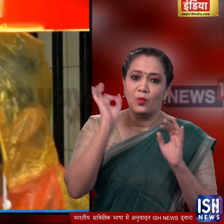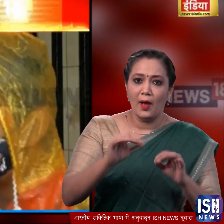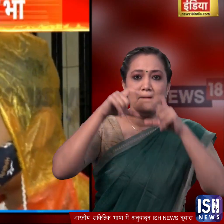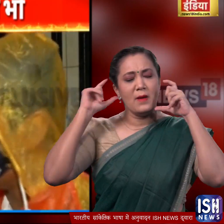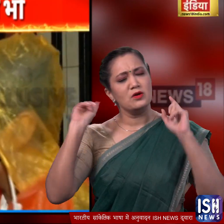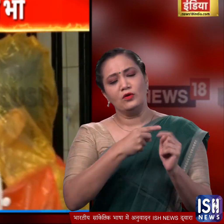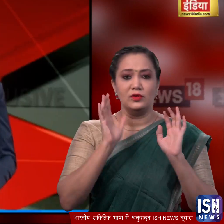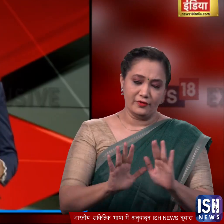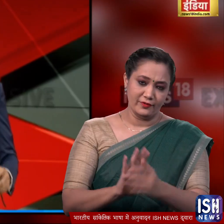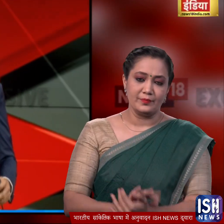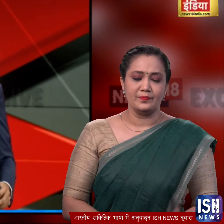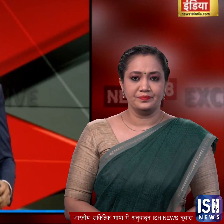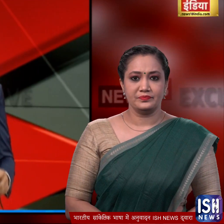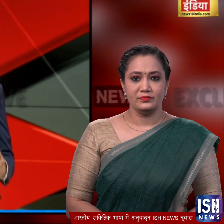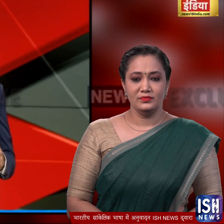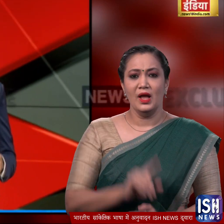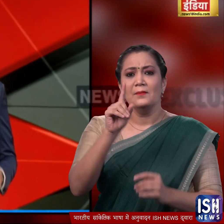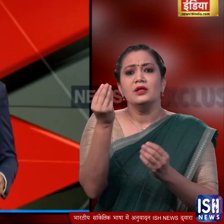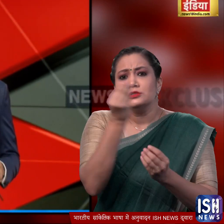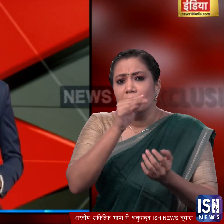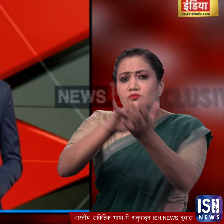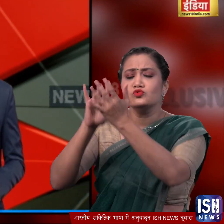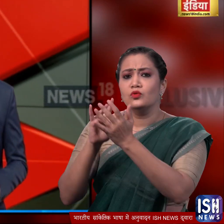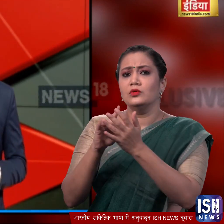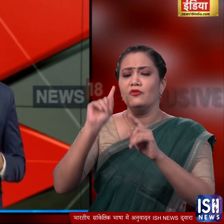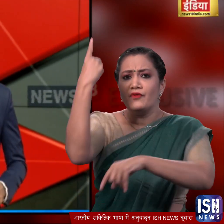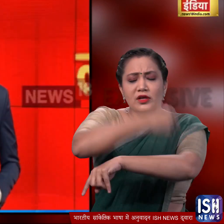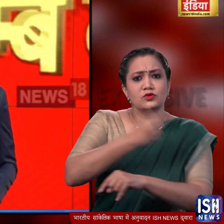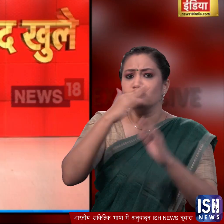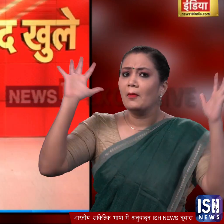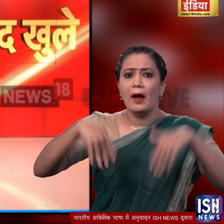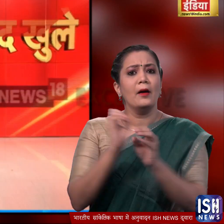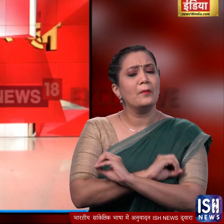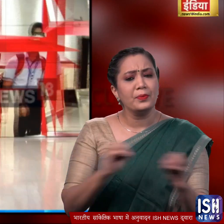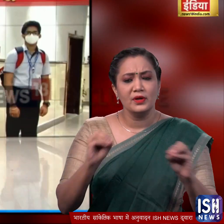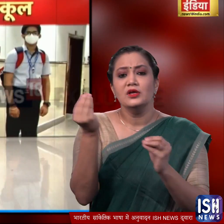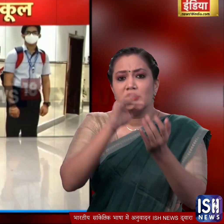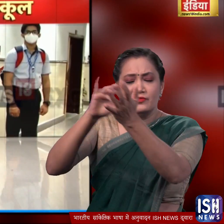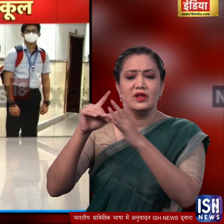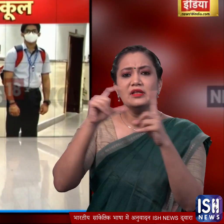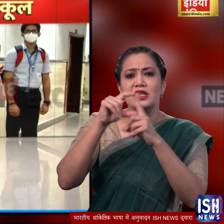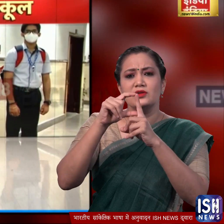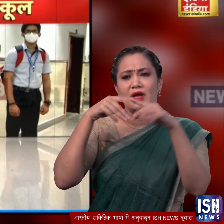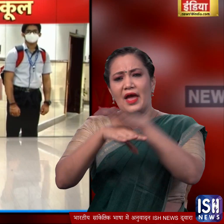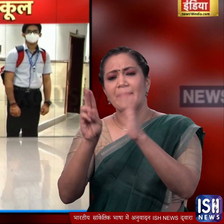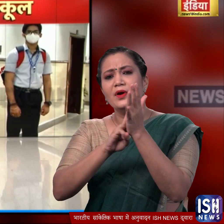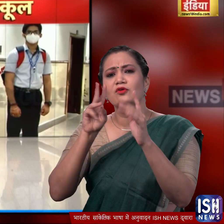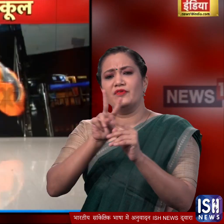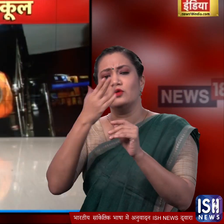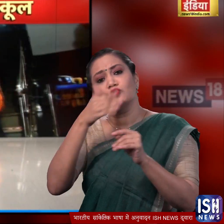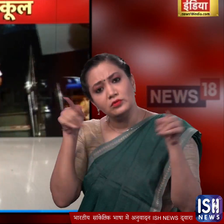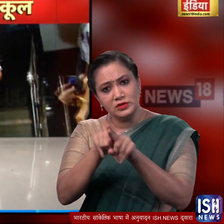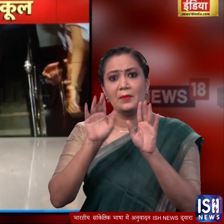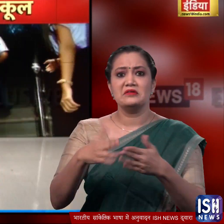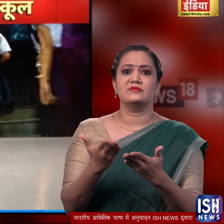मास्क लगाए नजर आए। लेकिन राजधानी के कुछ स्कूलों में पहले दिन छात्र नहीं पहुंचे, जिसकी कुछ तस्वीरें दिल्ली के मयूर विहार में मौजूद एक स्कूल से